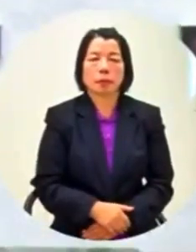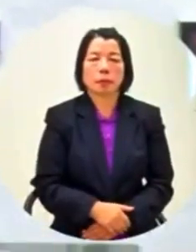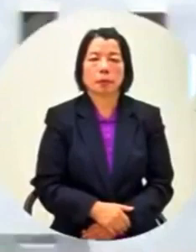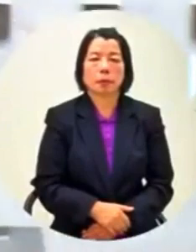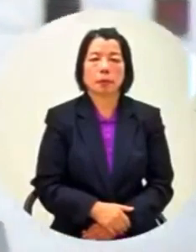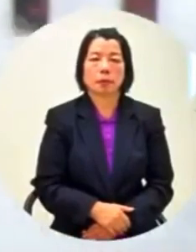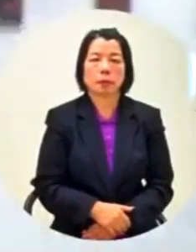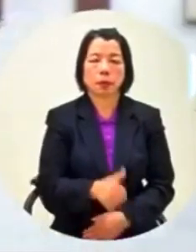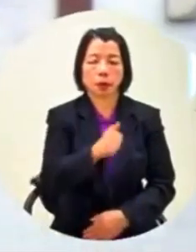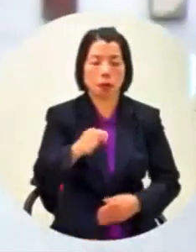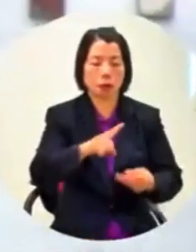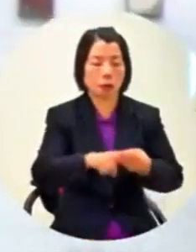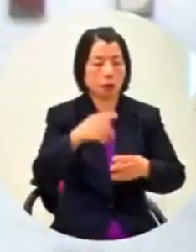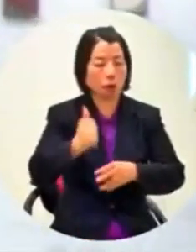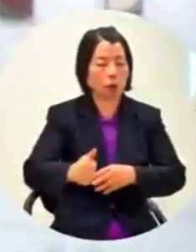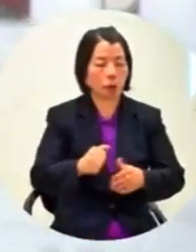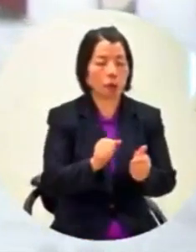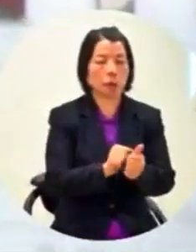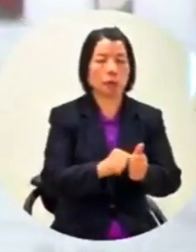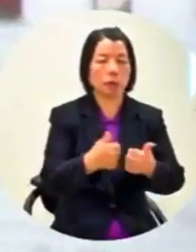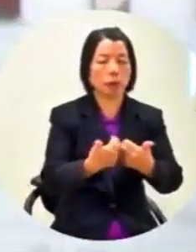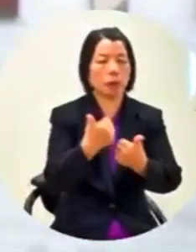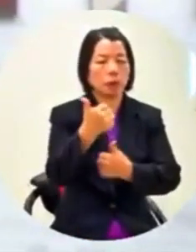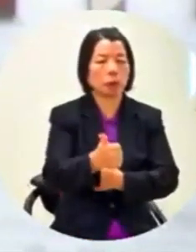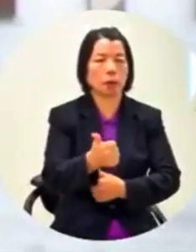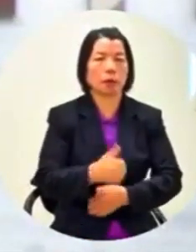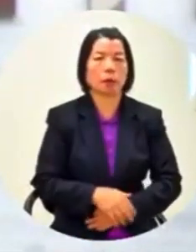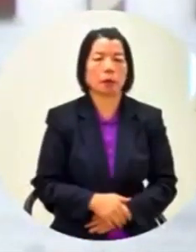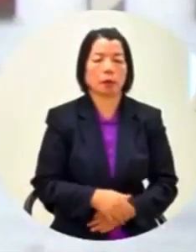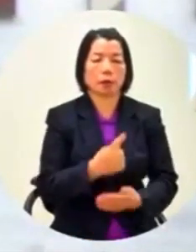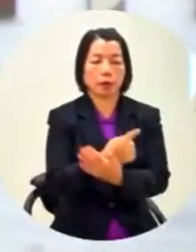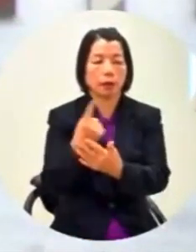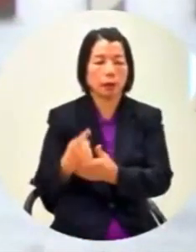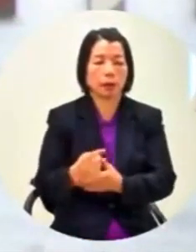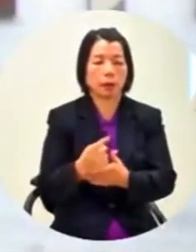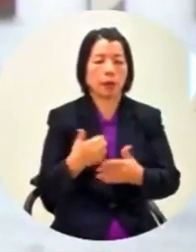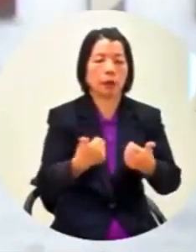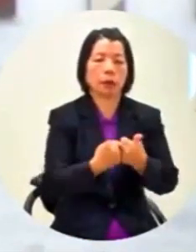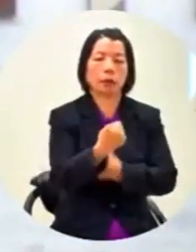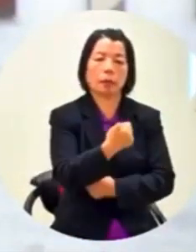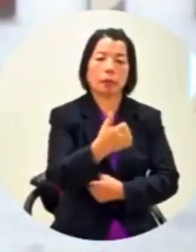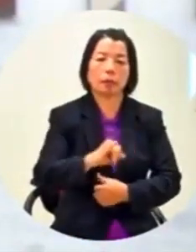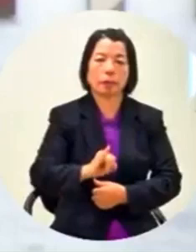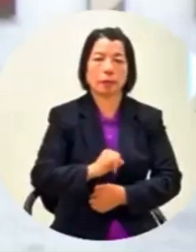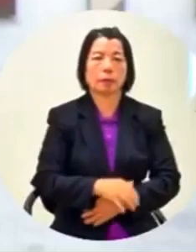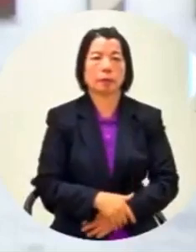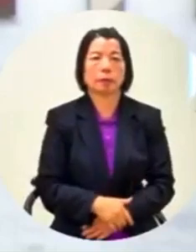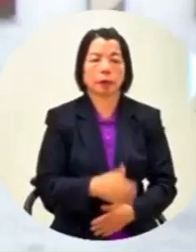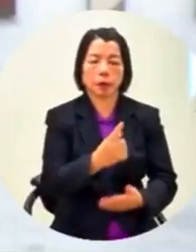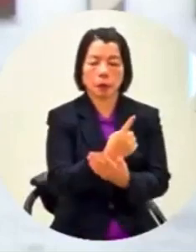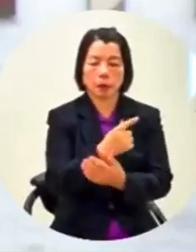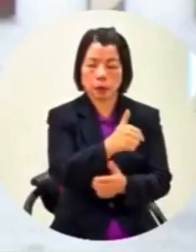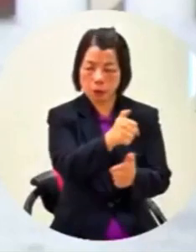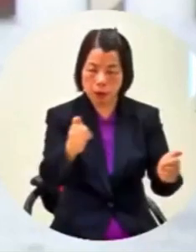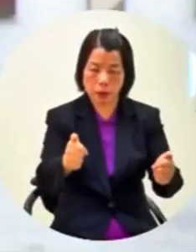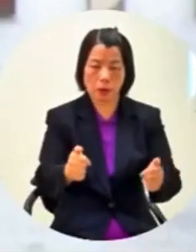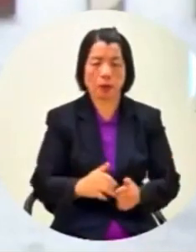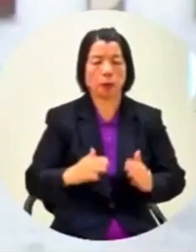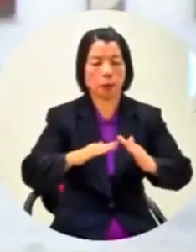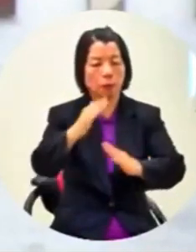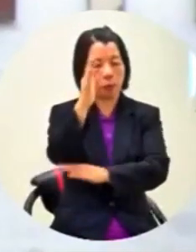谢谢我们主席陆副议长，谢谢各位议员女士先生，谢谢各位市府团